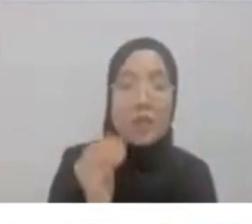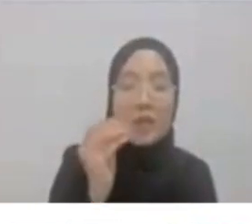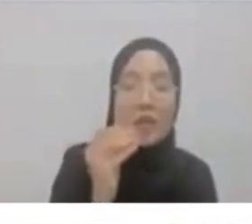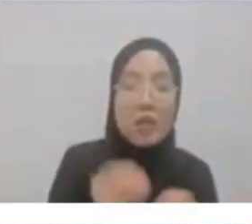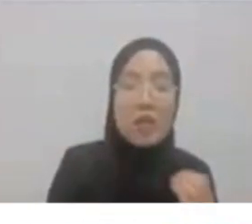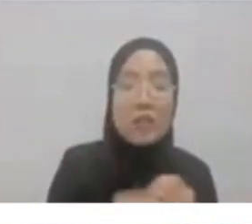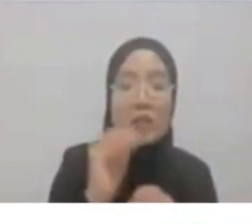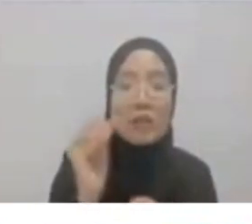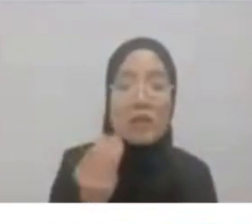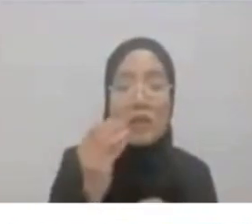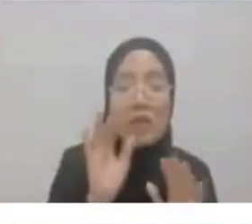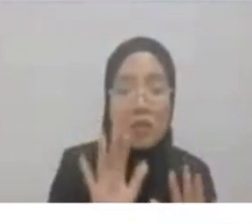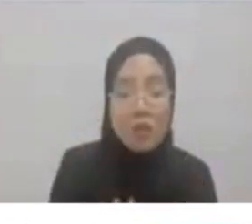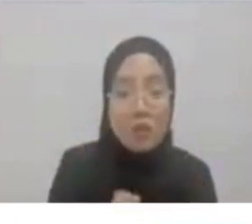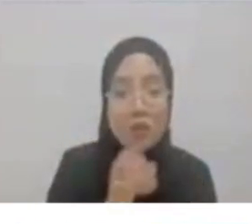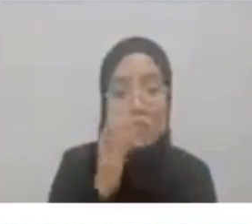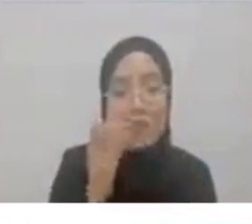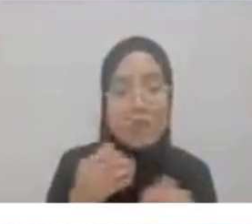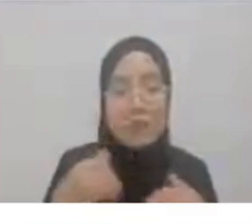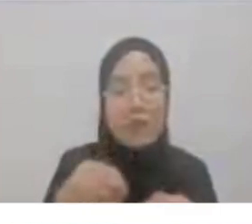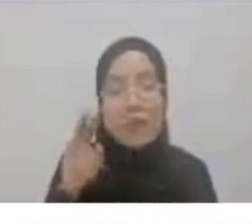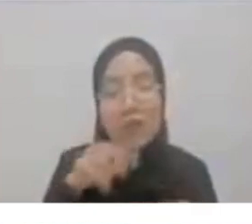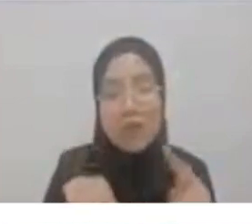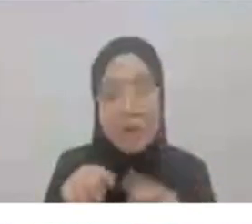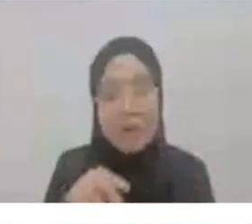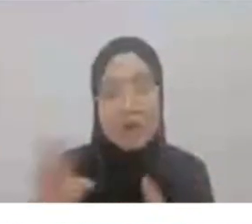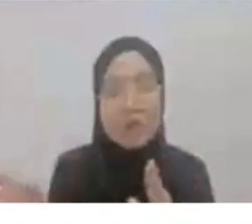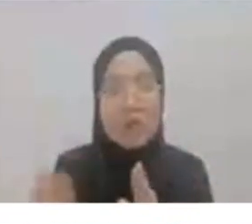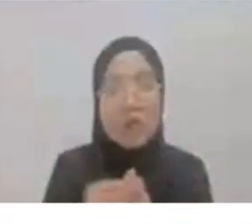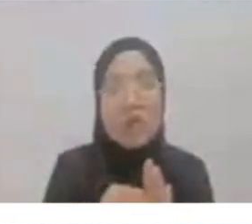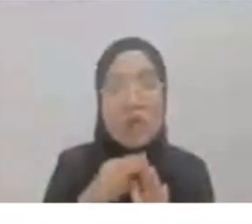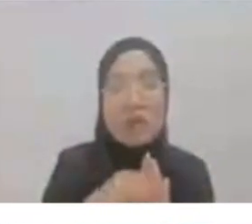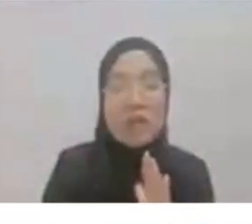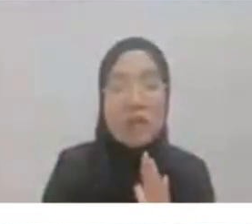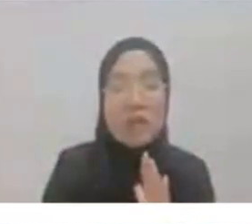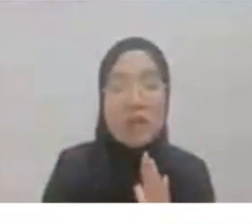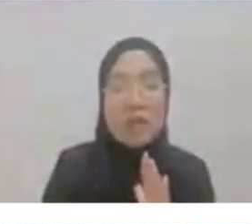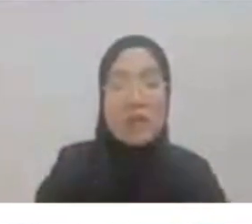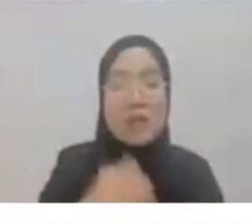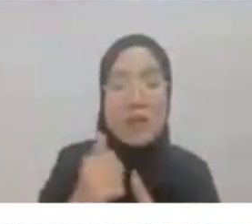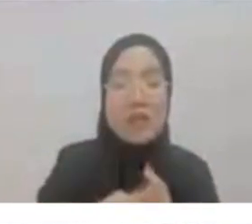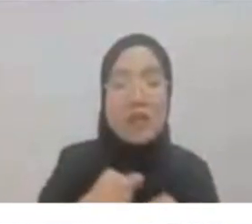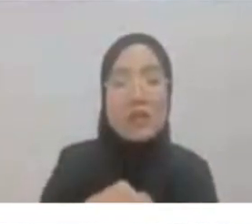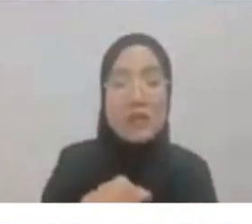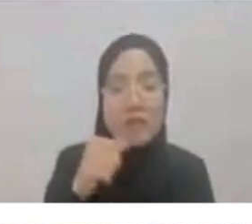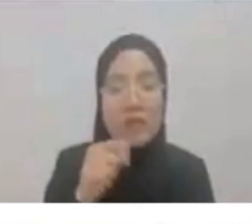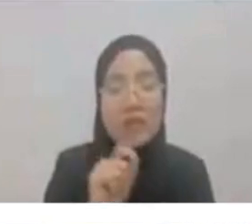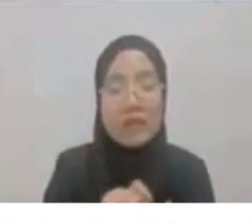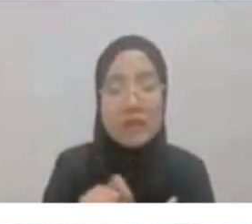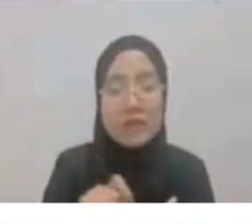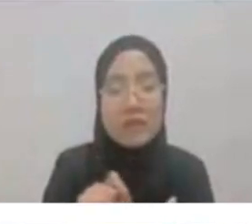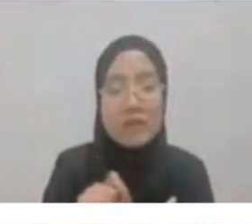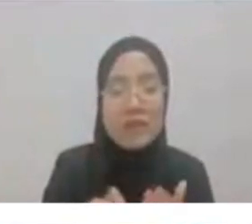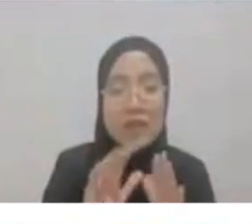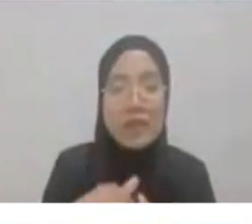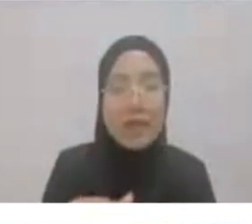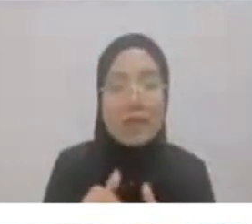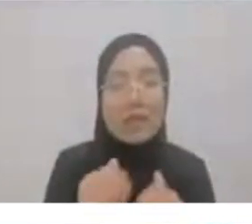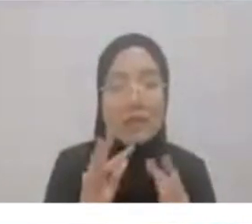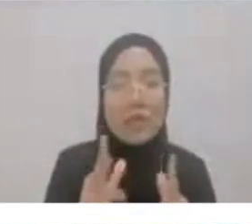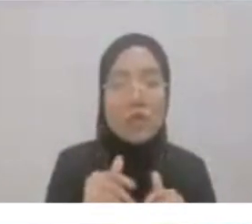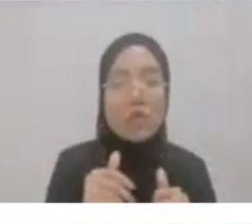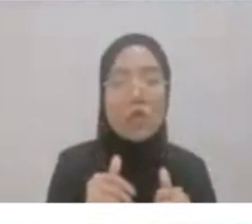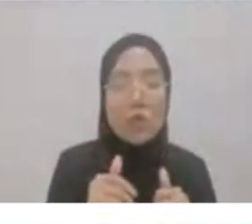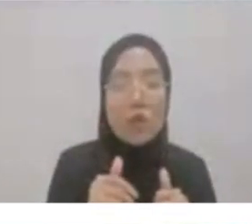berdasarkan keterangan bahwasu pemilih tersebut tidak diadministrasikan dalam berita acara sertifikat dan catatan hasil penghitungan pulaian suara di